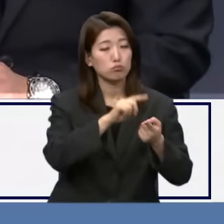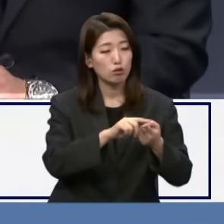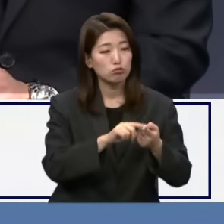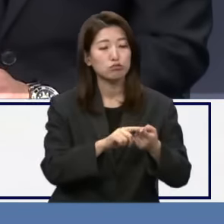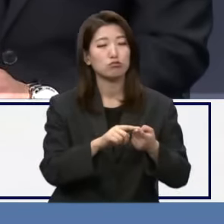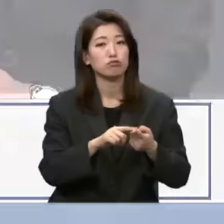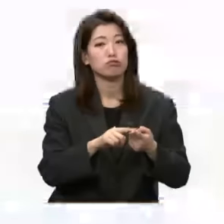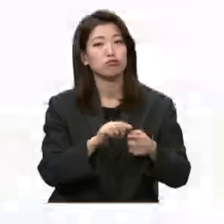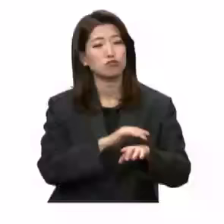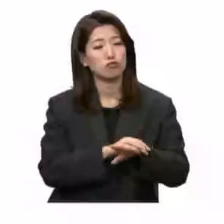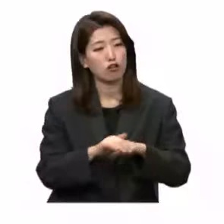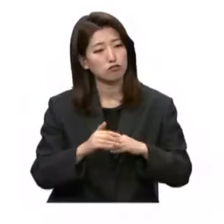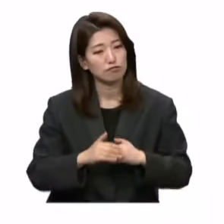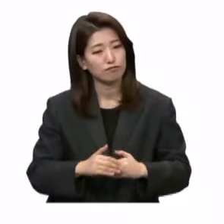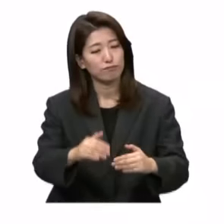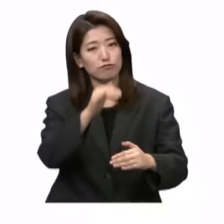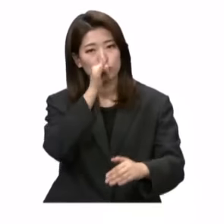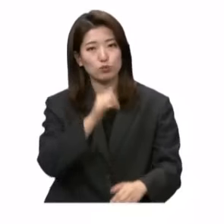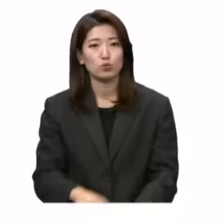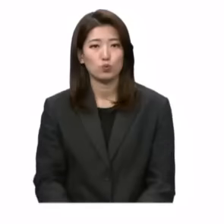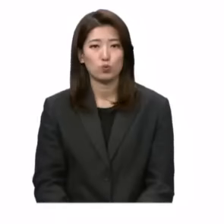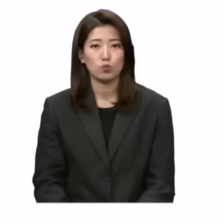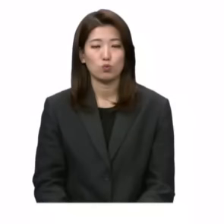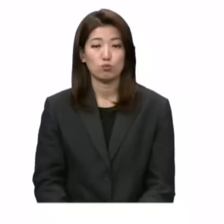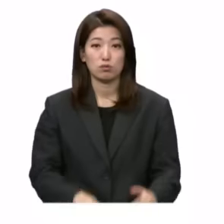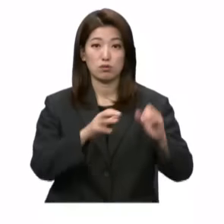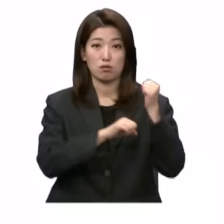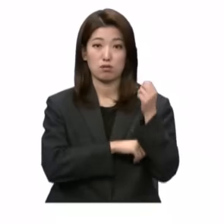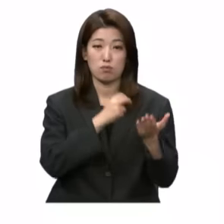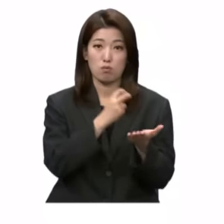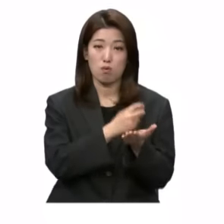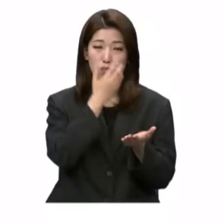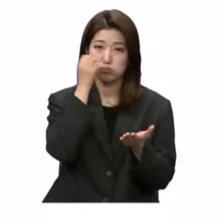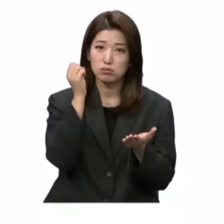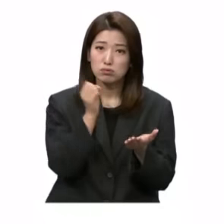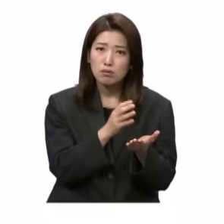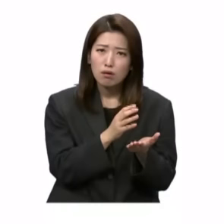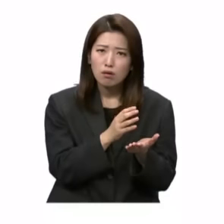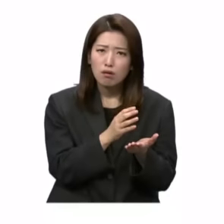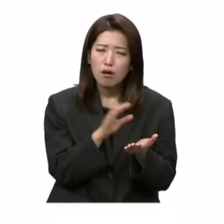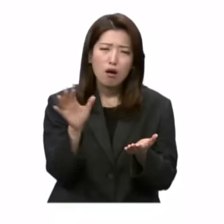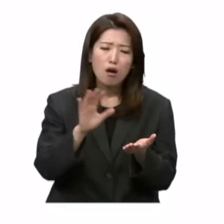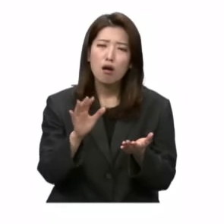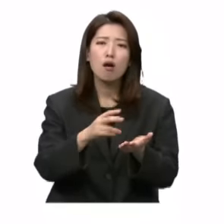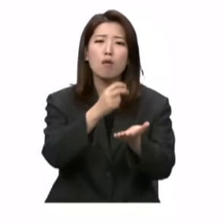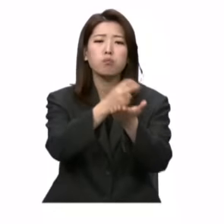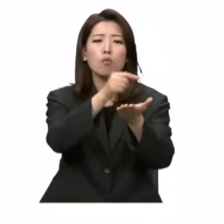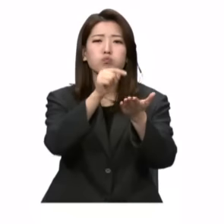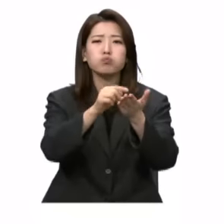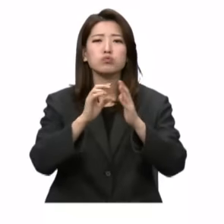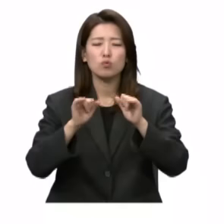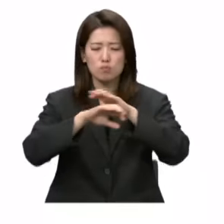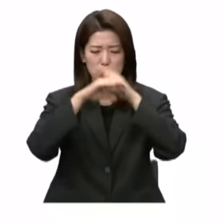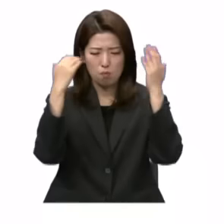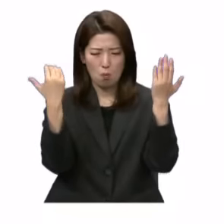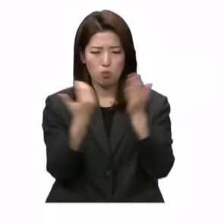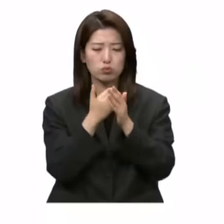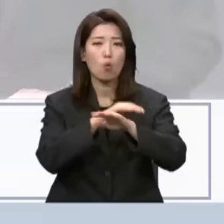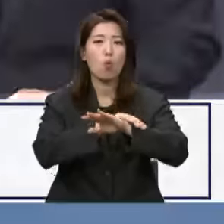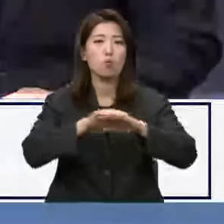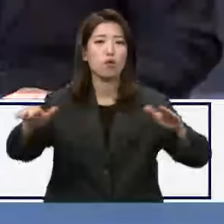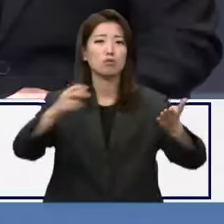위반 말씀하셨는데이 법의 내용이 헌법 앞에 모두가 평등하게 하자 누구는 수사 받지 않고 누구만